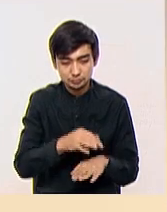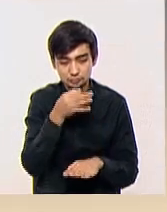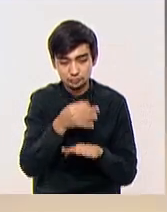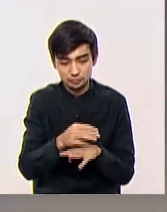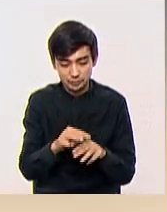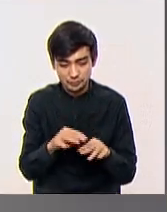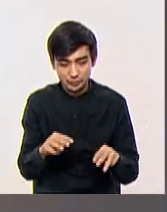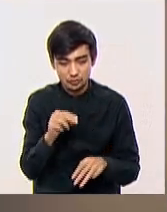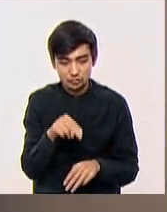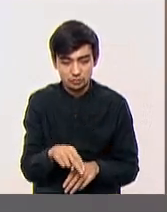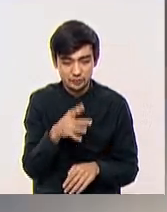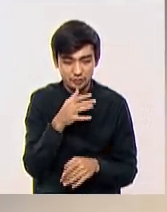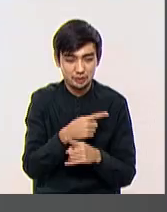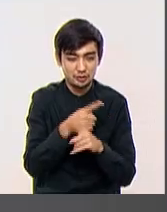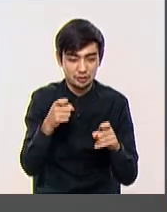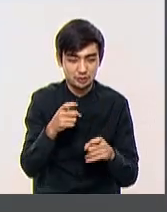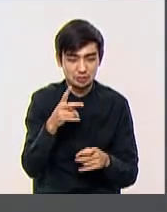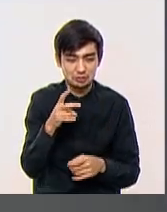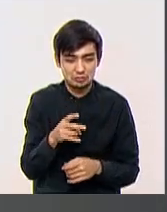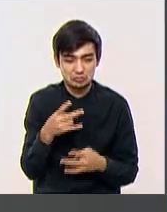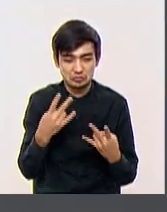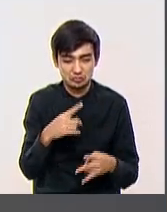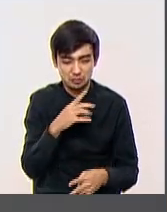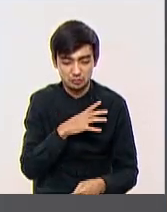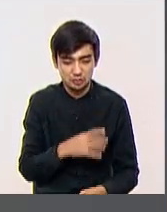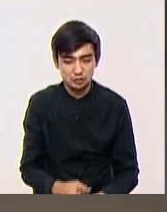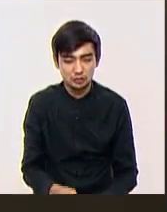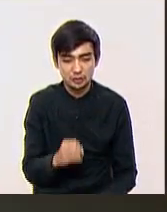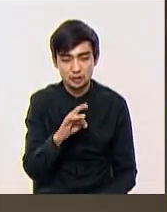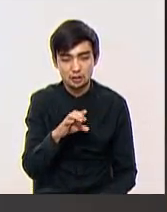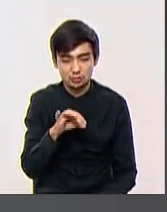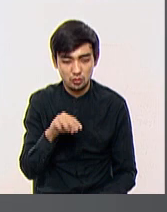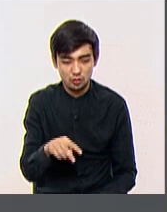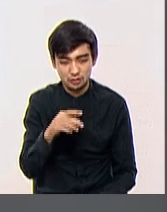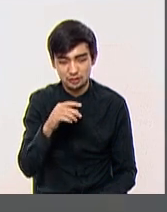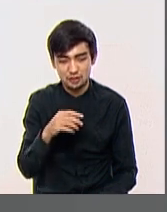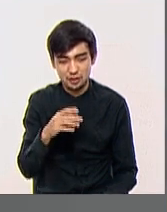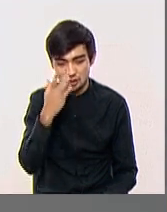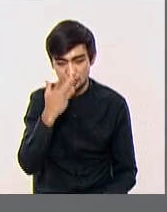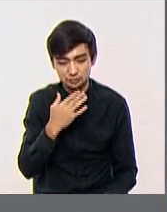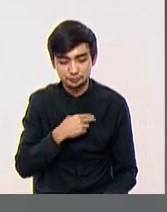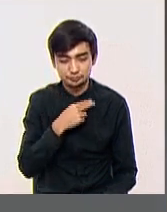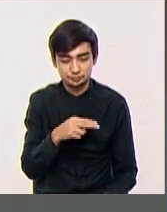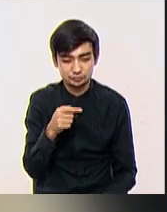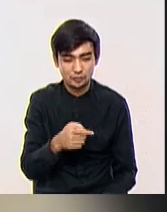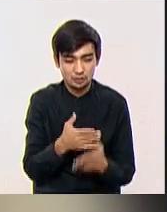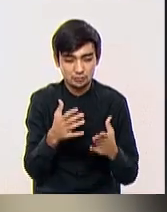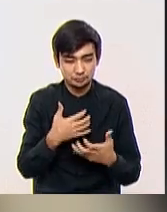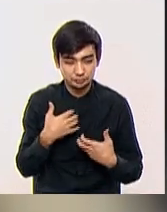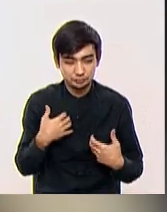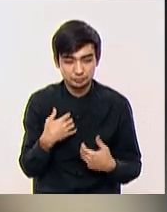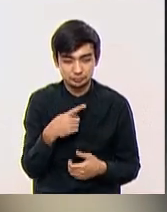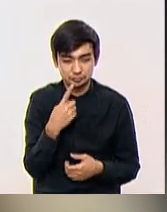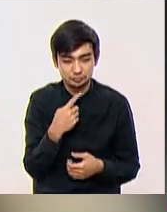министрі де төтенше жағдай жариялауға еш негіз жоқ деген. Ал Ербол Қарашөкеев жазда қырылған мыңдаған малдың неден өлгенін қыс